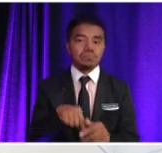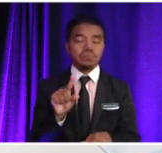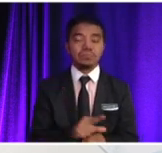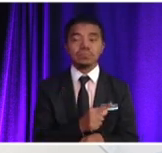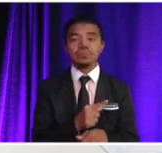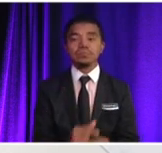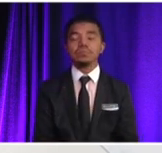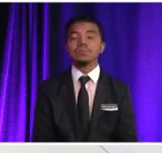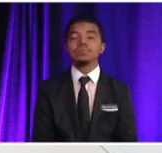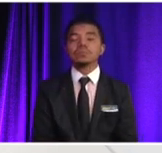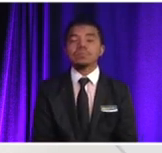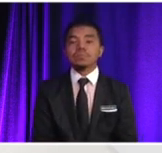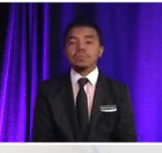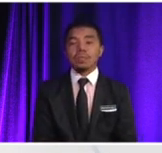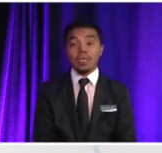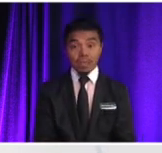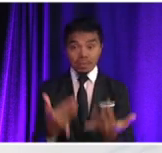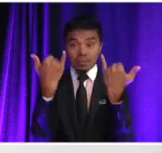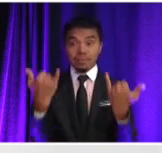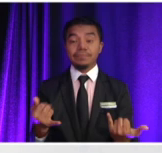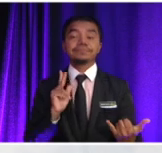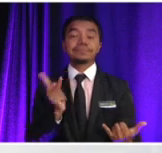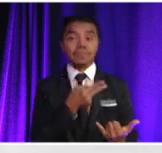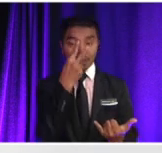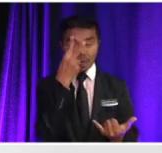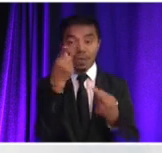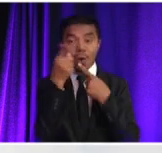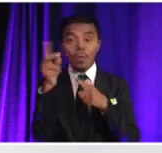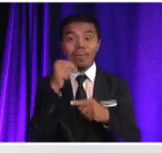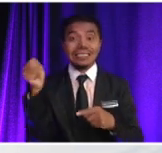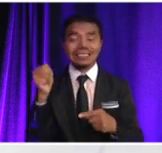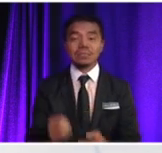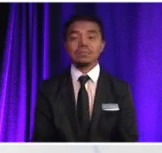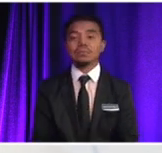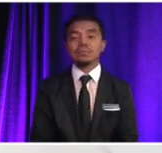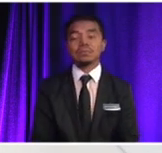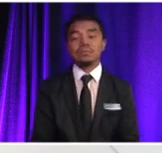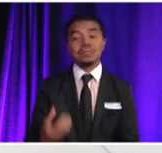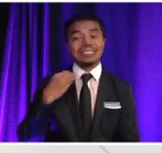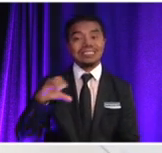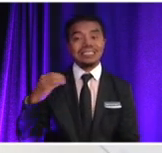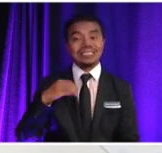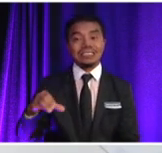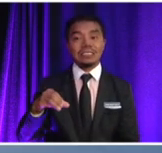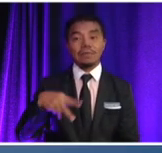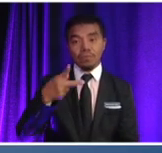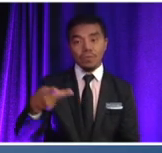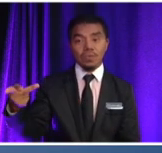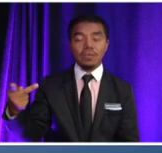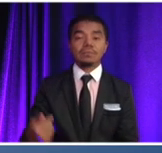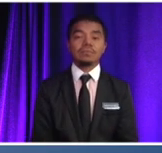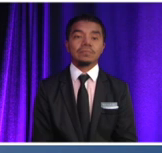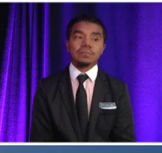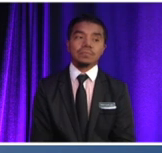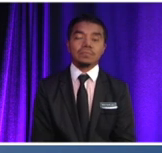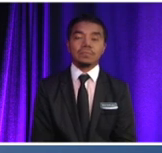syafika Oke sekarang kita tengok jawabannya baik kata kekuncinya ya ciri-ciri produk oke